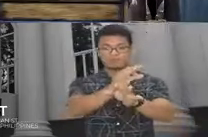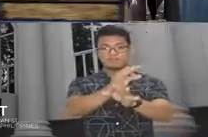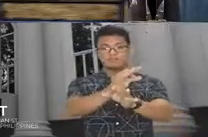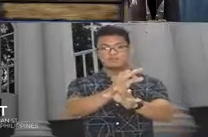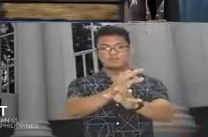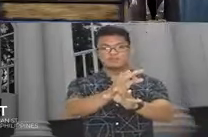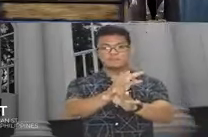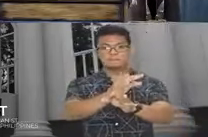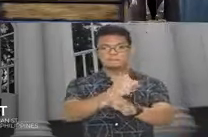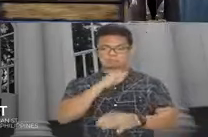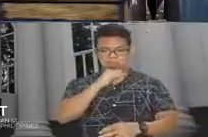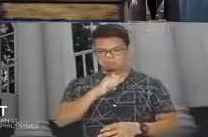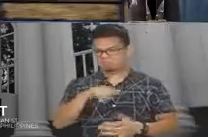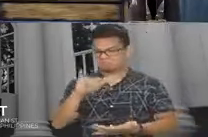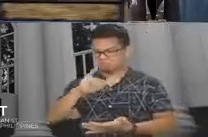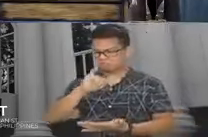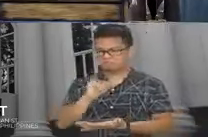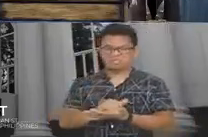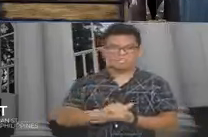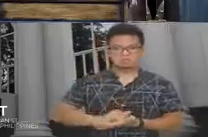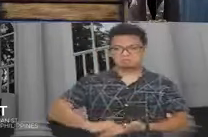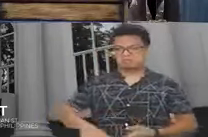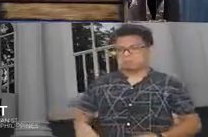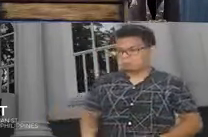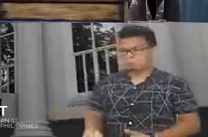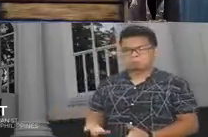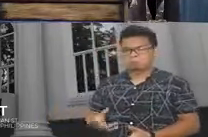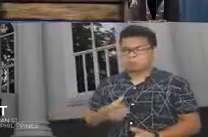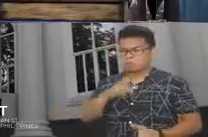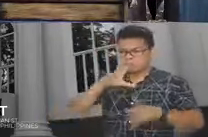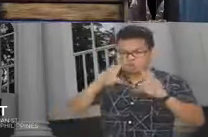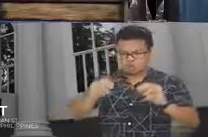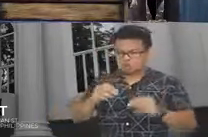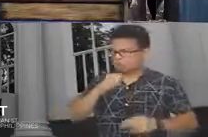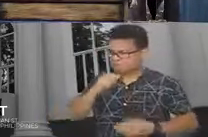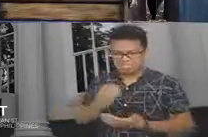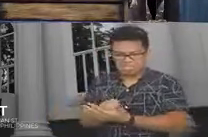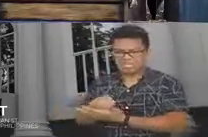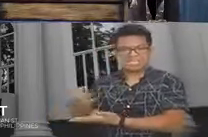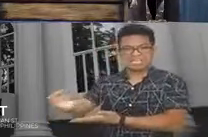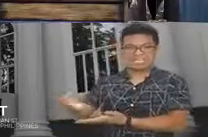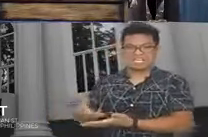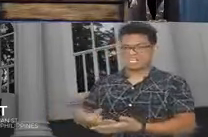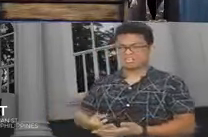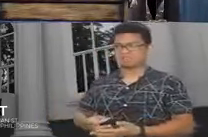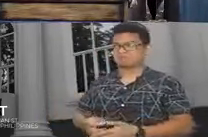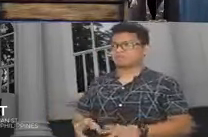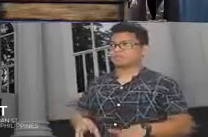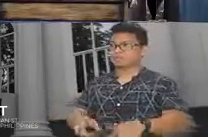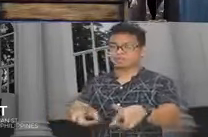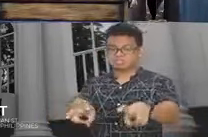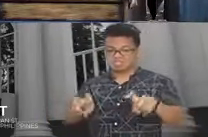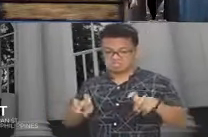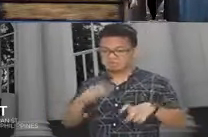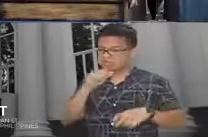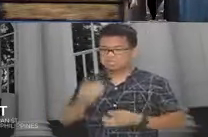faithful. Dili nga kuripot ka. Dili nga